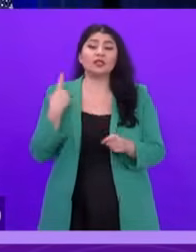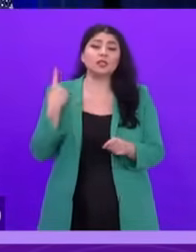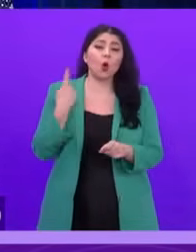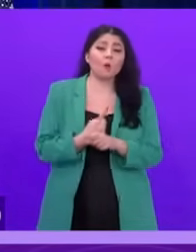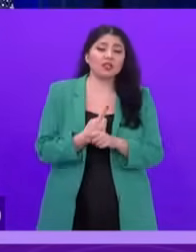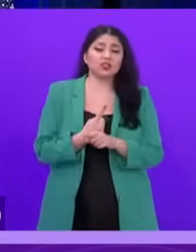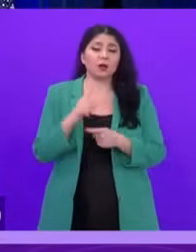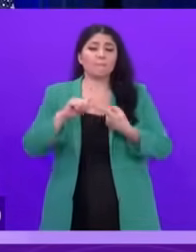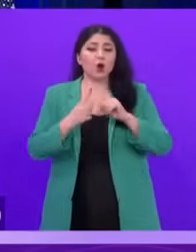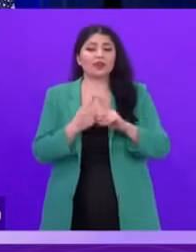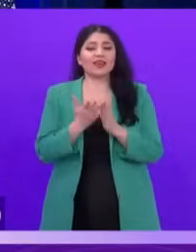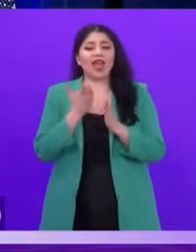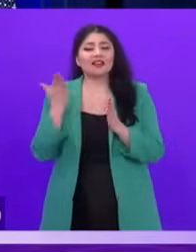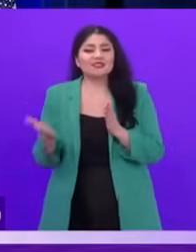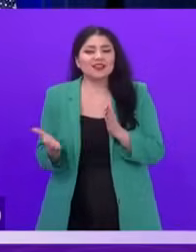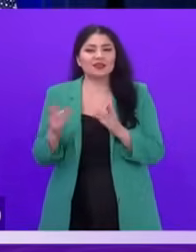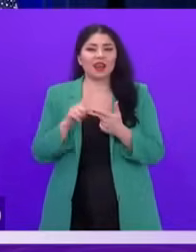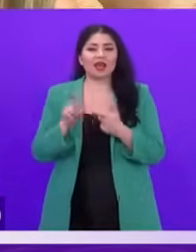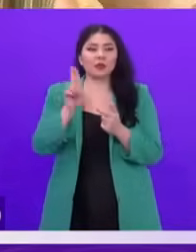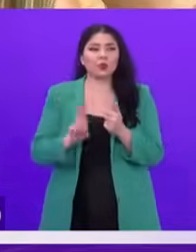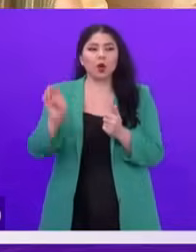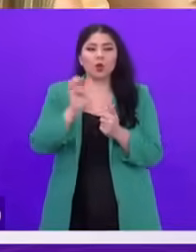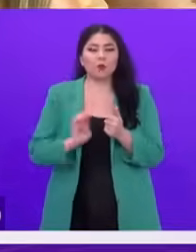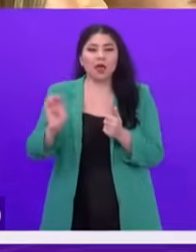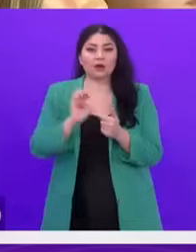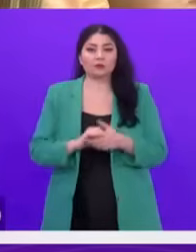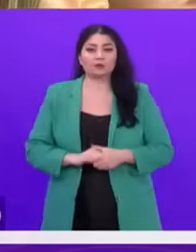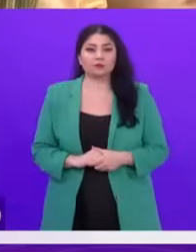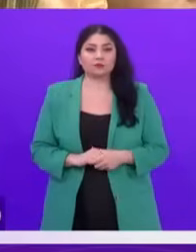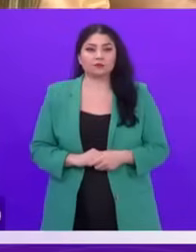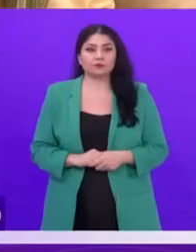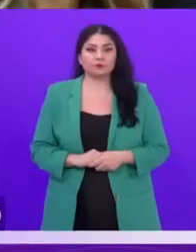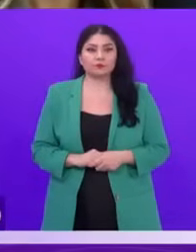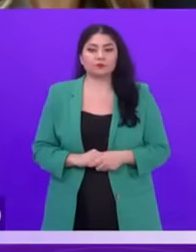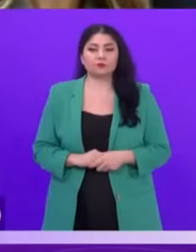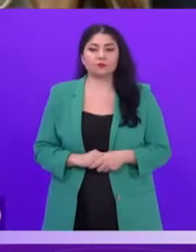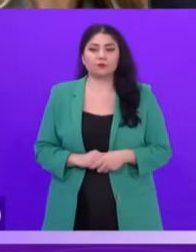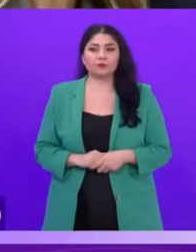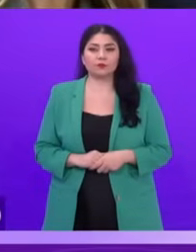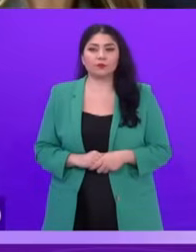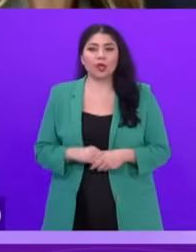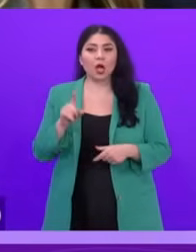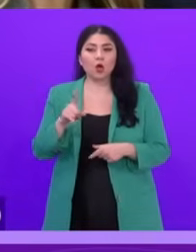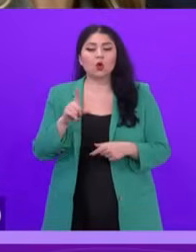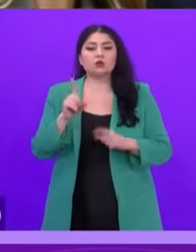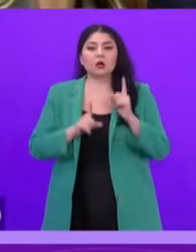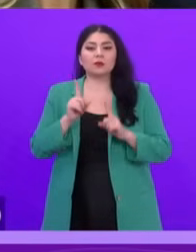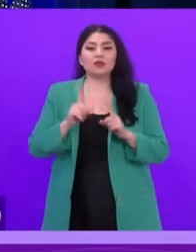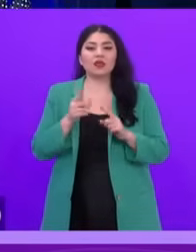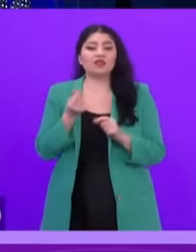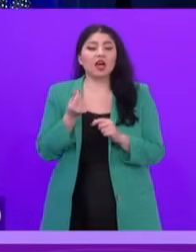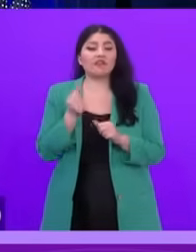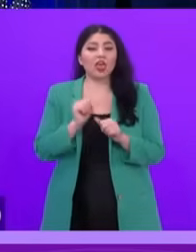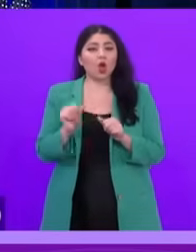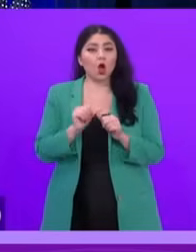politicii externe referitoare la Uniunea Europeană. Aici intră în calcul anumite tarife economice